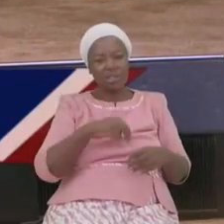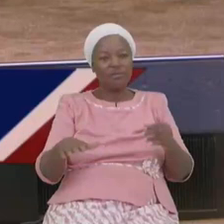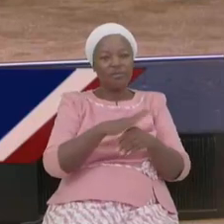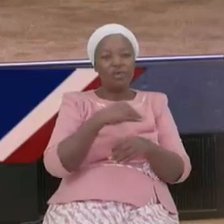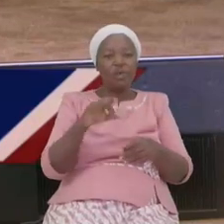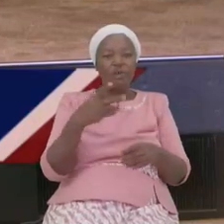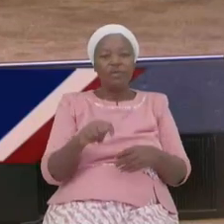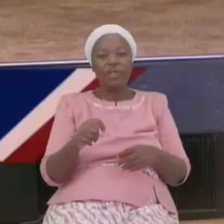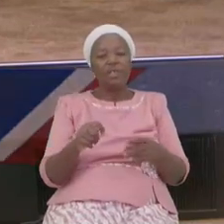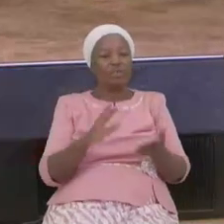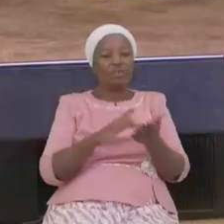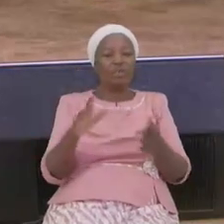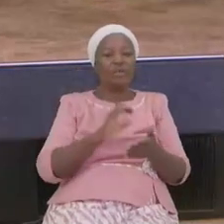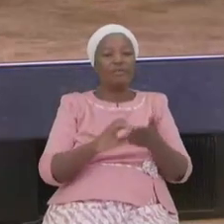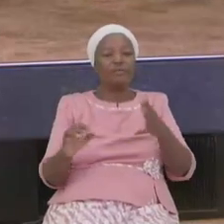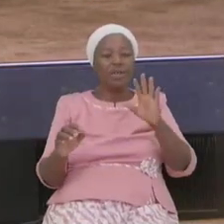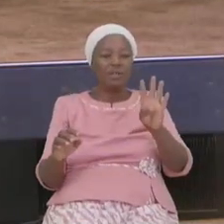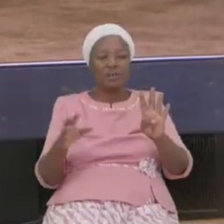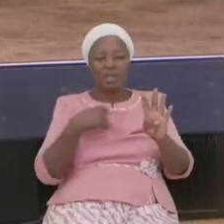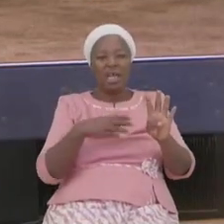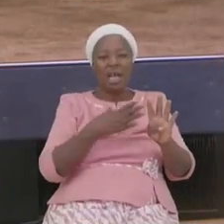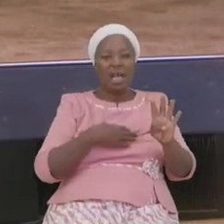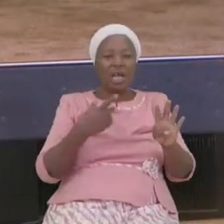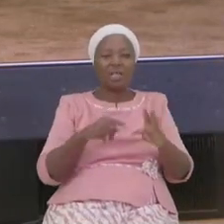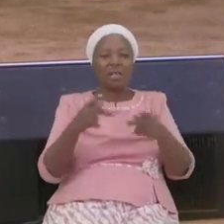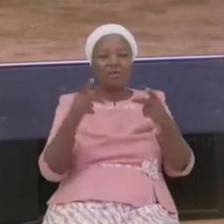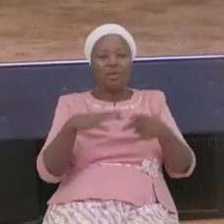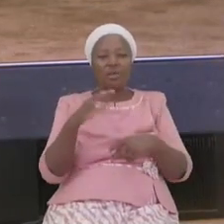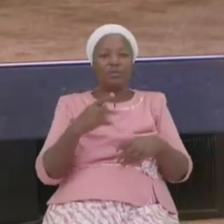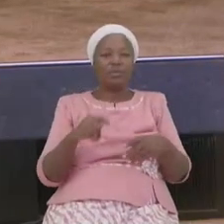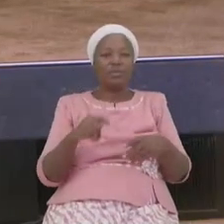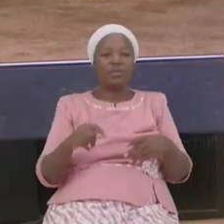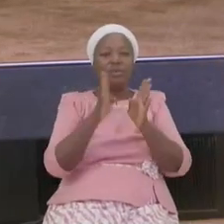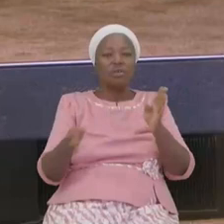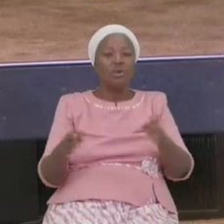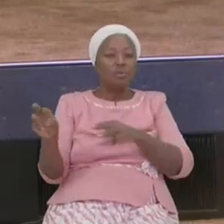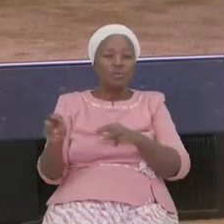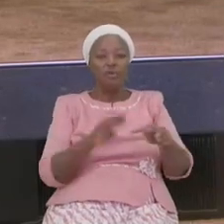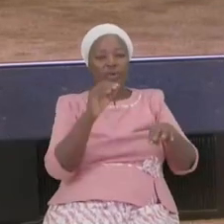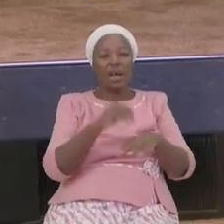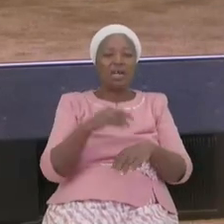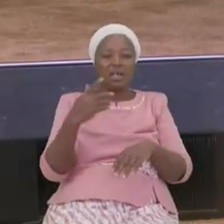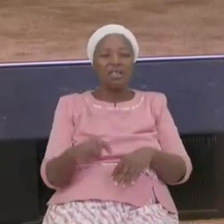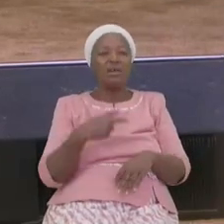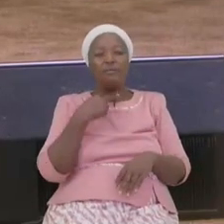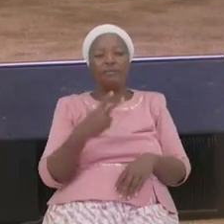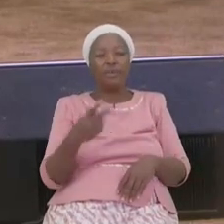par la voix qui retentissait. Et la maison se remplit de fumée. Verset